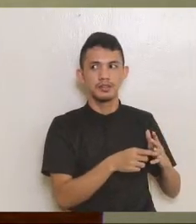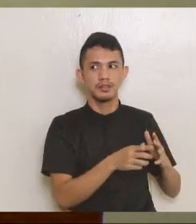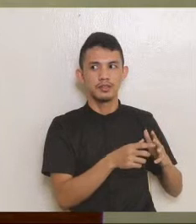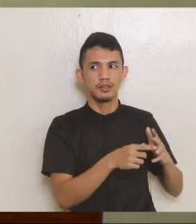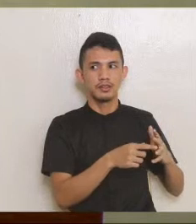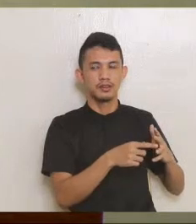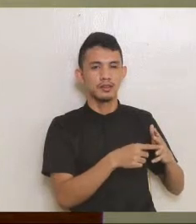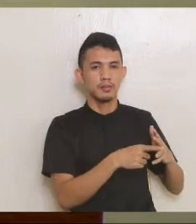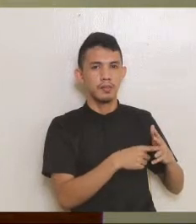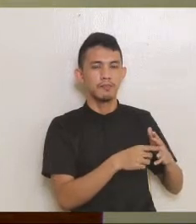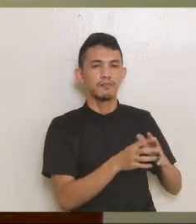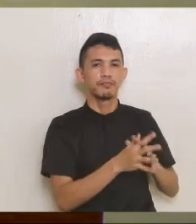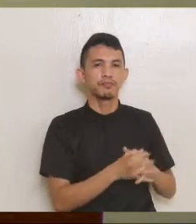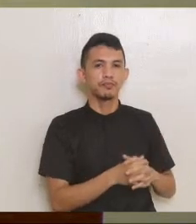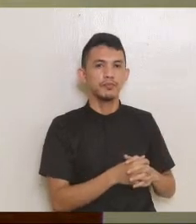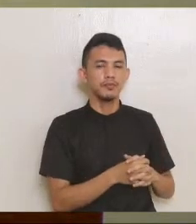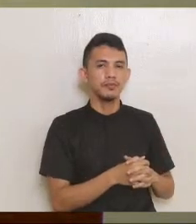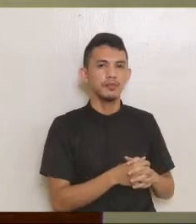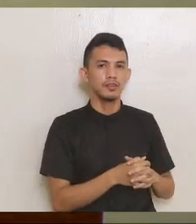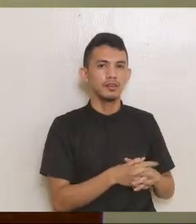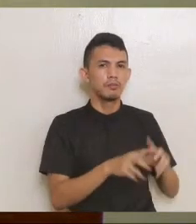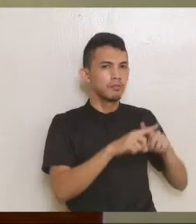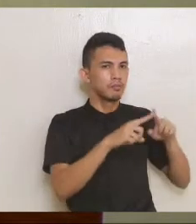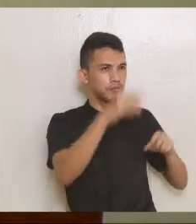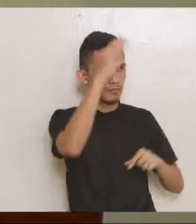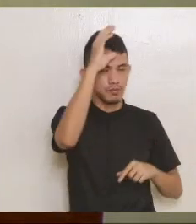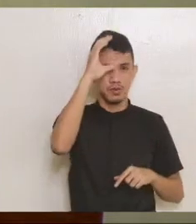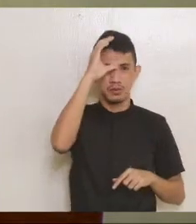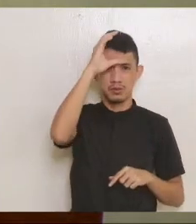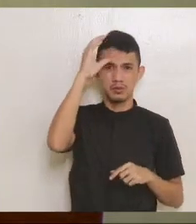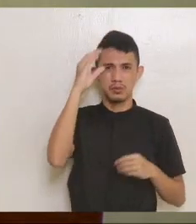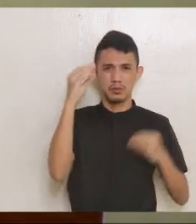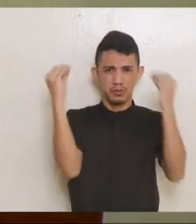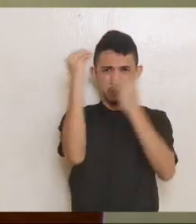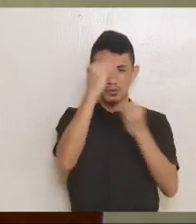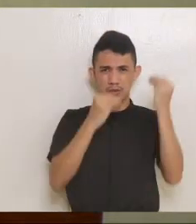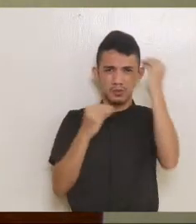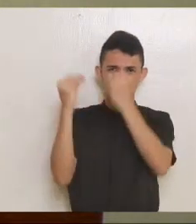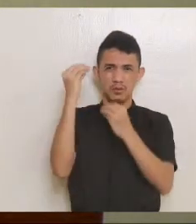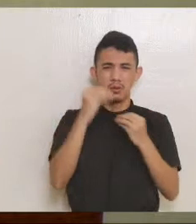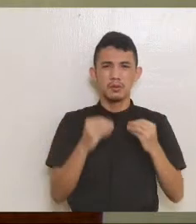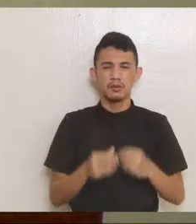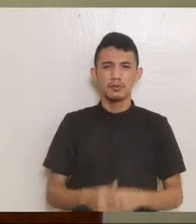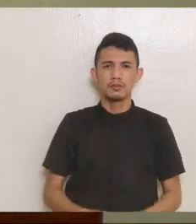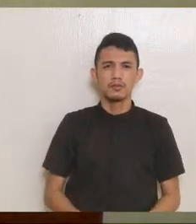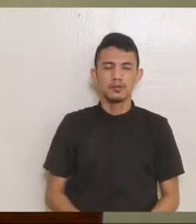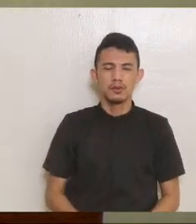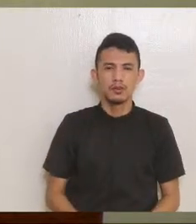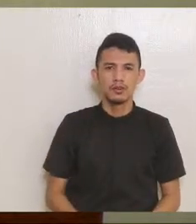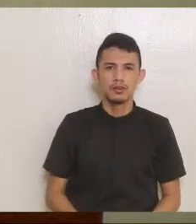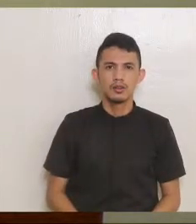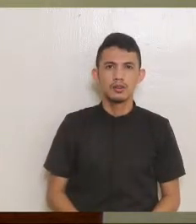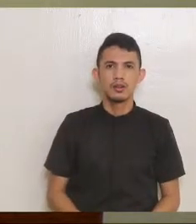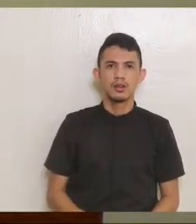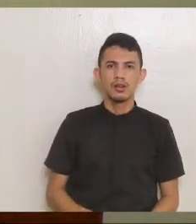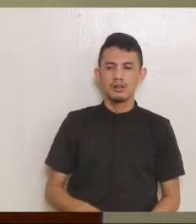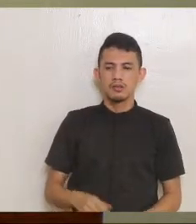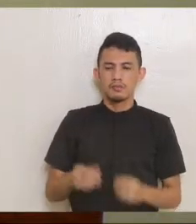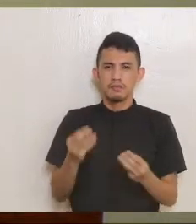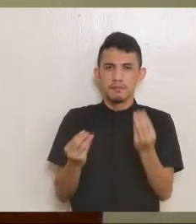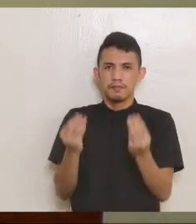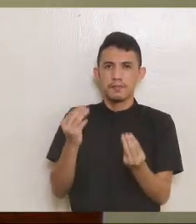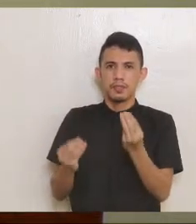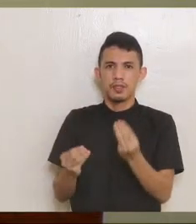Katoliko, kaya naguol man, ingin siya nga, hala, basig mawala niya ang atong chinila, akong chinilas. Ningon ang Muslim